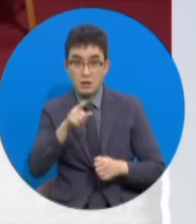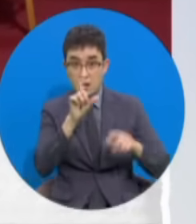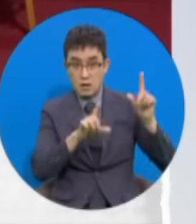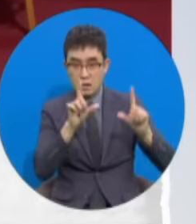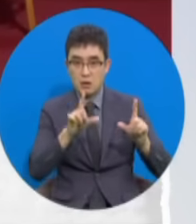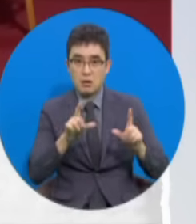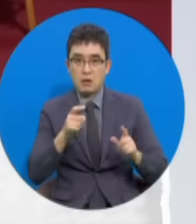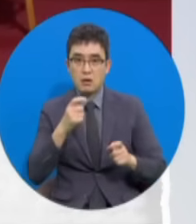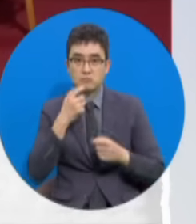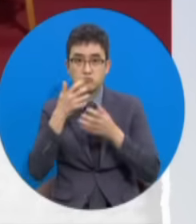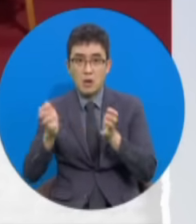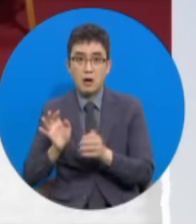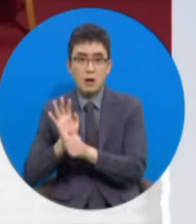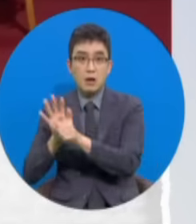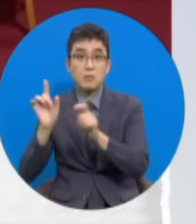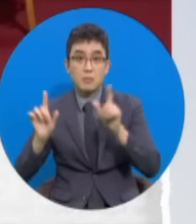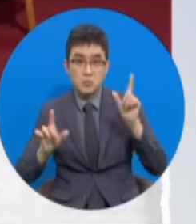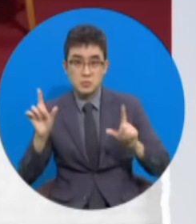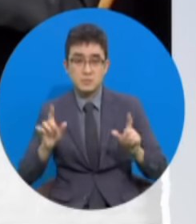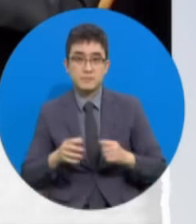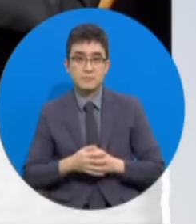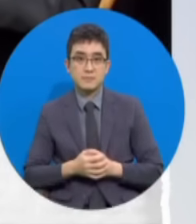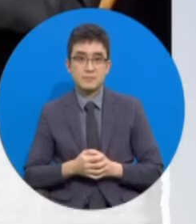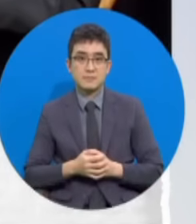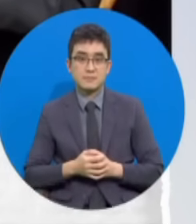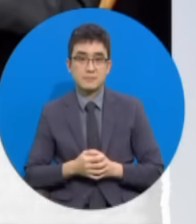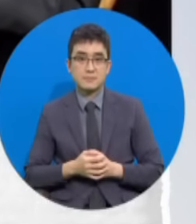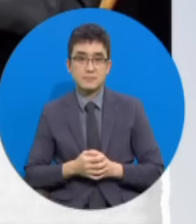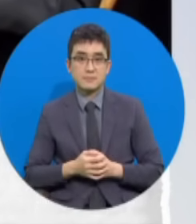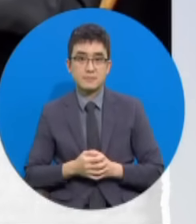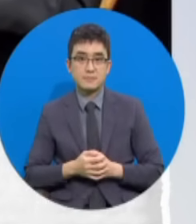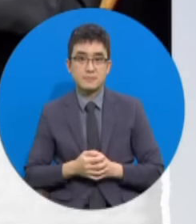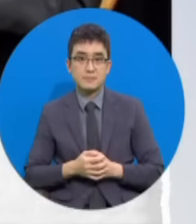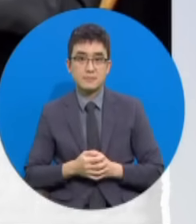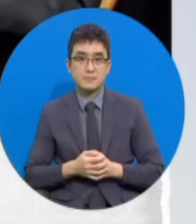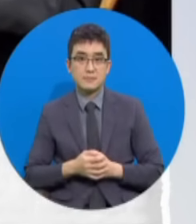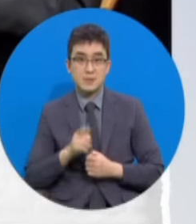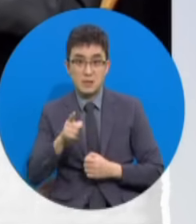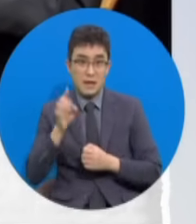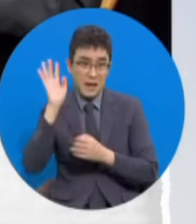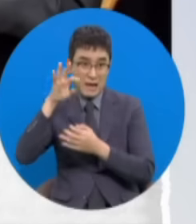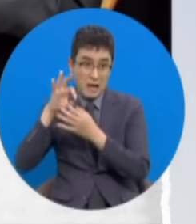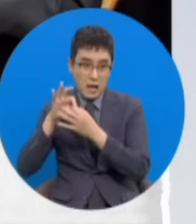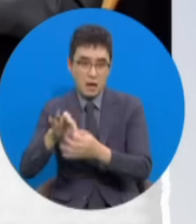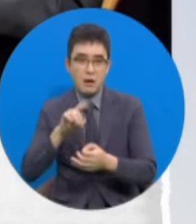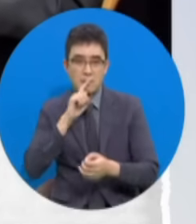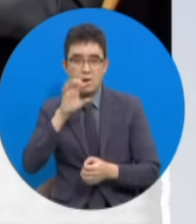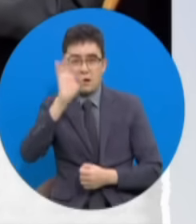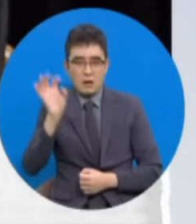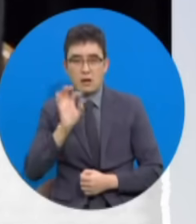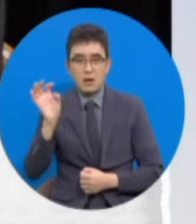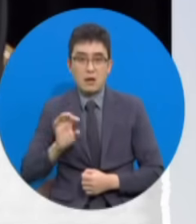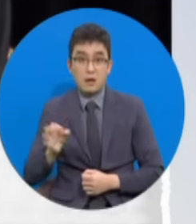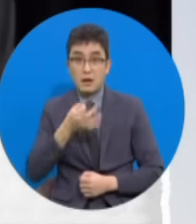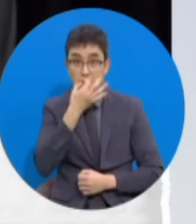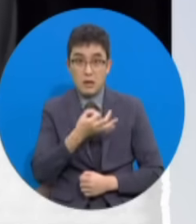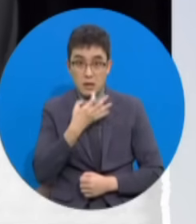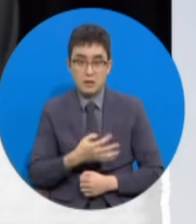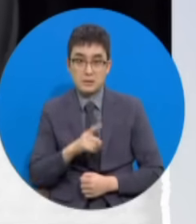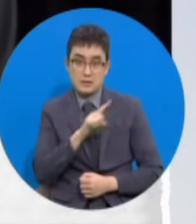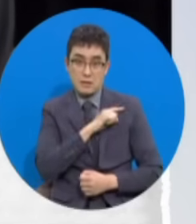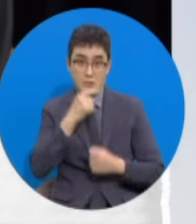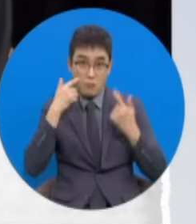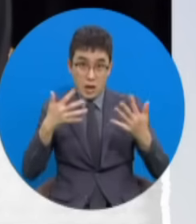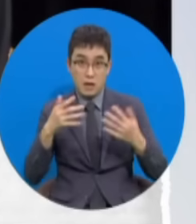행동이 될 수도 있는 것이거든요. 근데 이런 방식으로 접근해서 해석하기 시작하면 한도 끝도 없게 되는데 단 한 가지 분명한 사실은